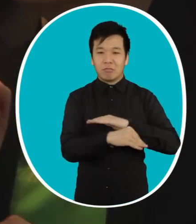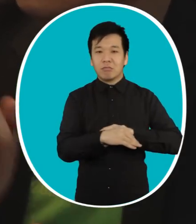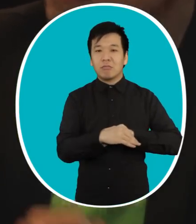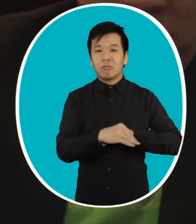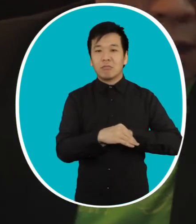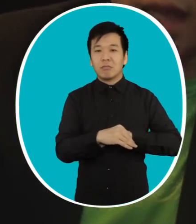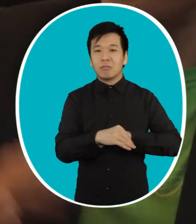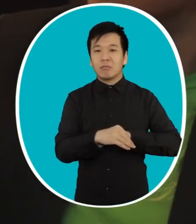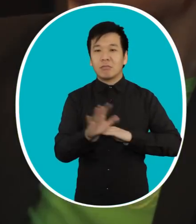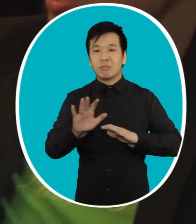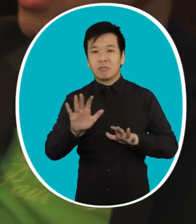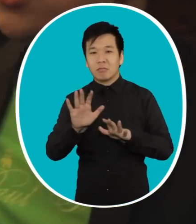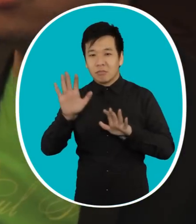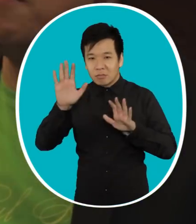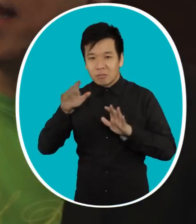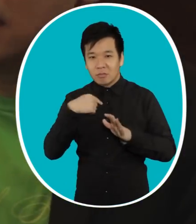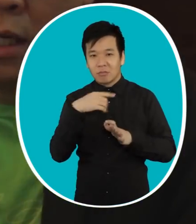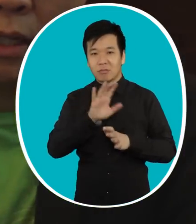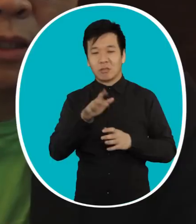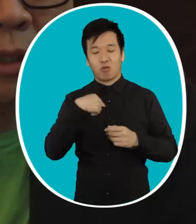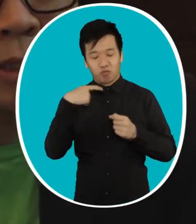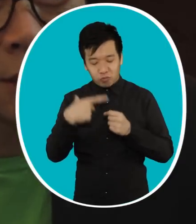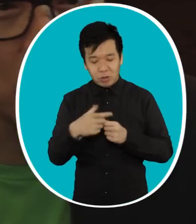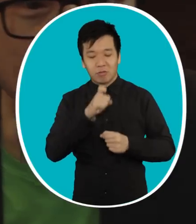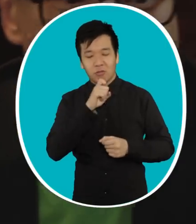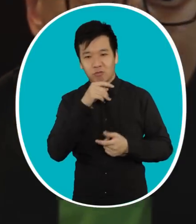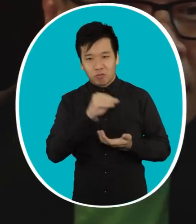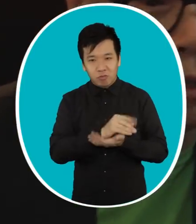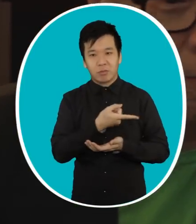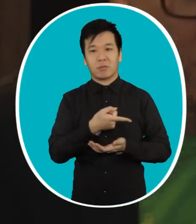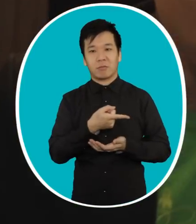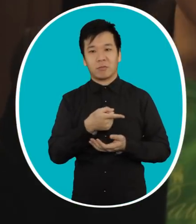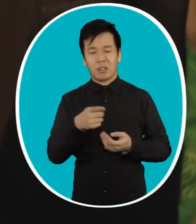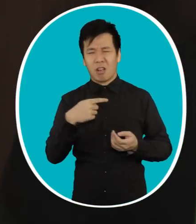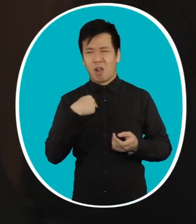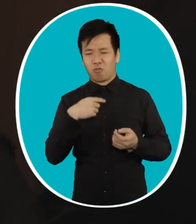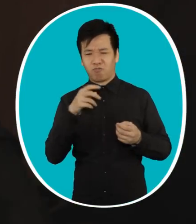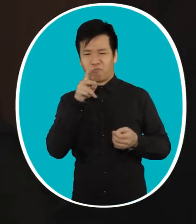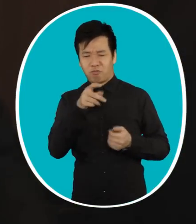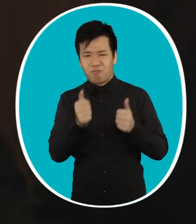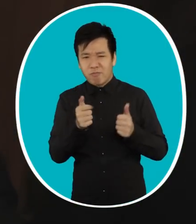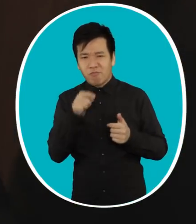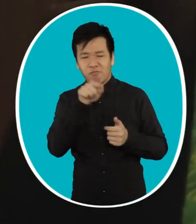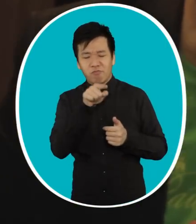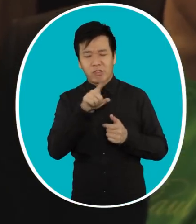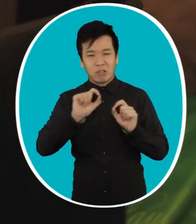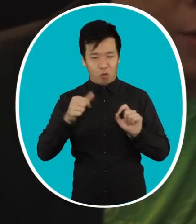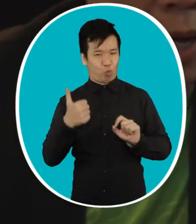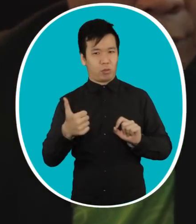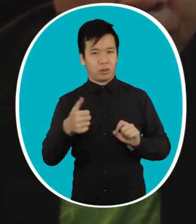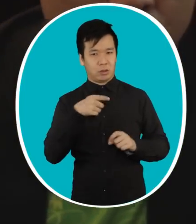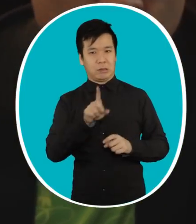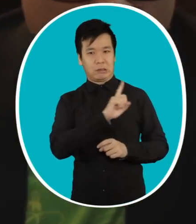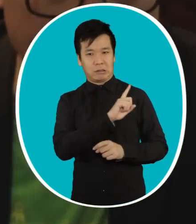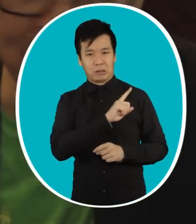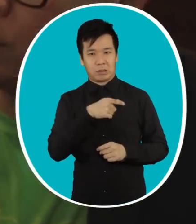唔係老嘅比喻你啊， 絕對 我講我公司係有咁樣。 我覺得你咧呢個比喻好合貼切嘅，因為你自己都要係